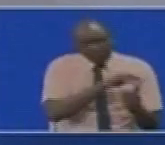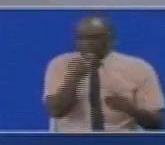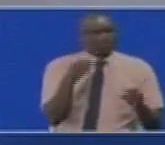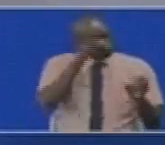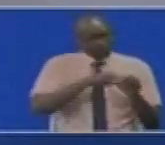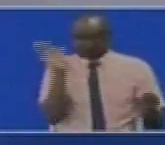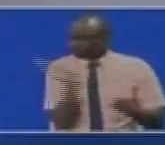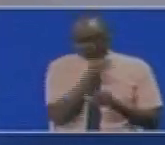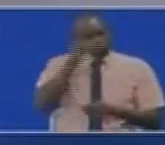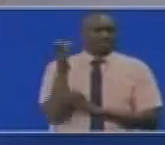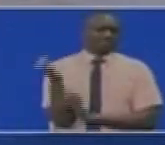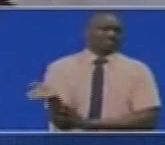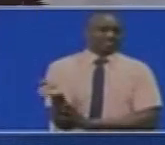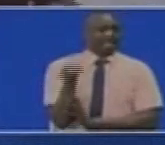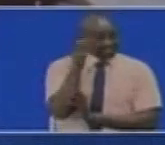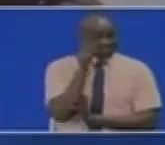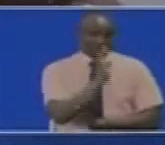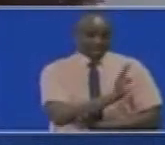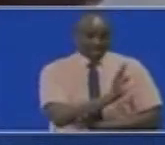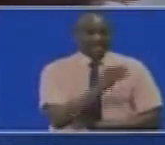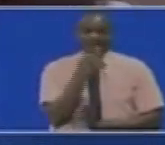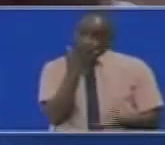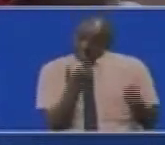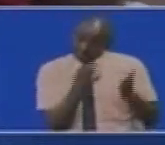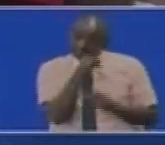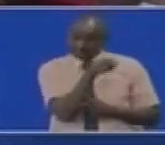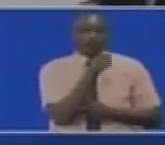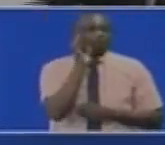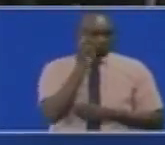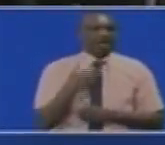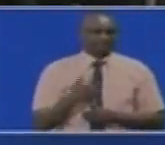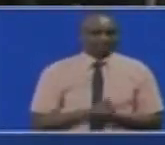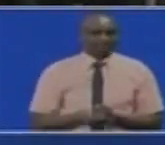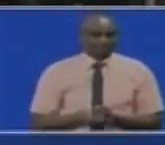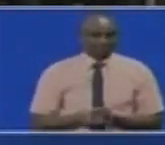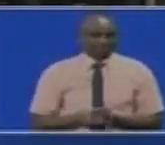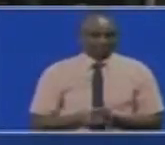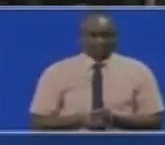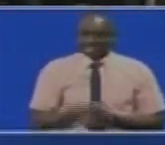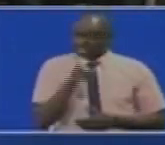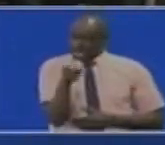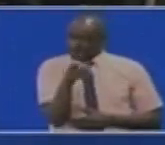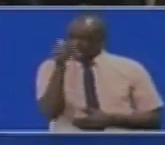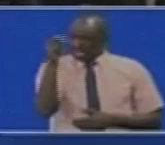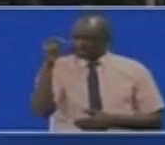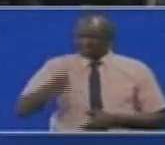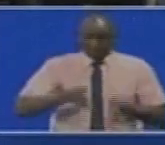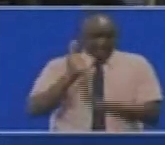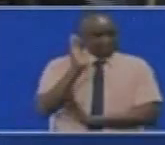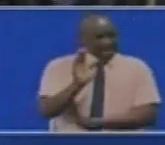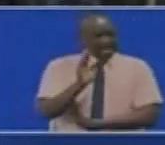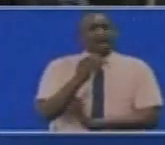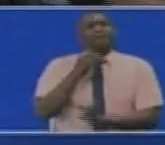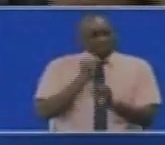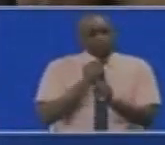na Jubilee, msukumo ambao kuna dalili utazaa matunda. Yaonekana mbinu ya chama cha ANC ni kuhakikisha